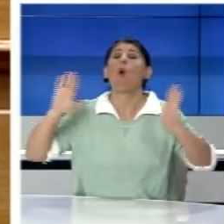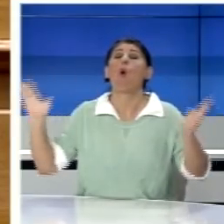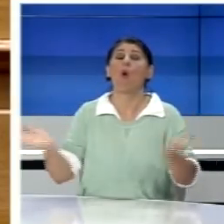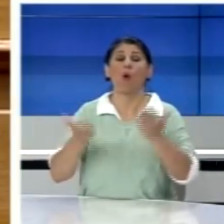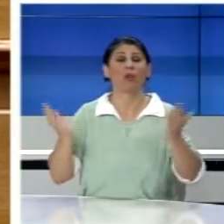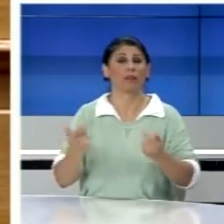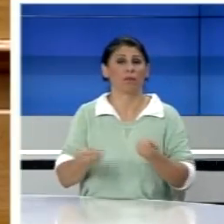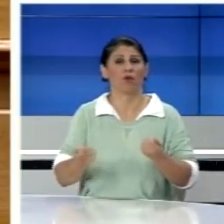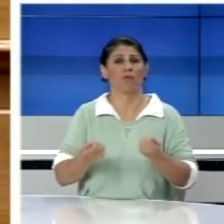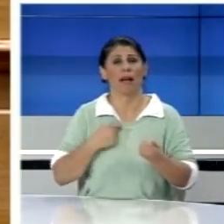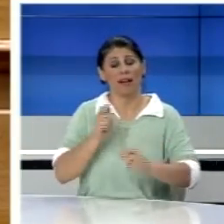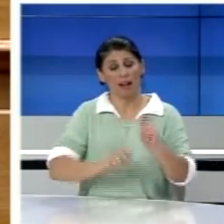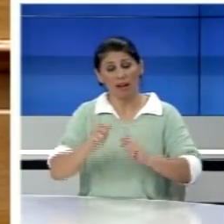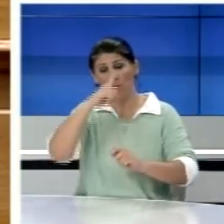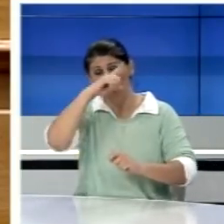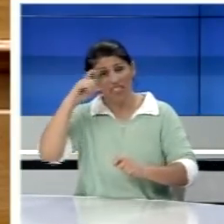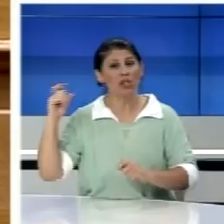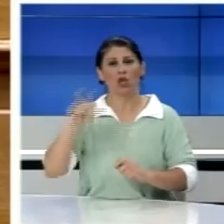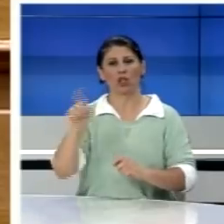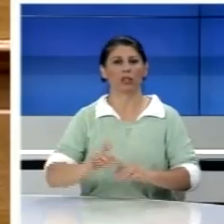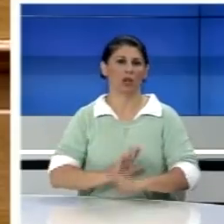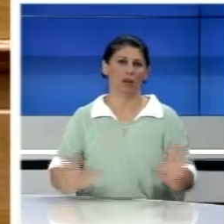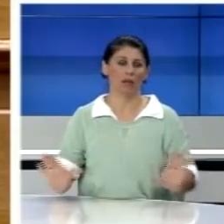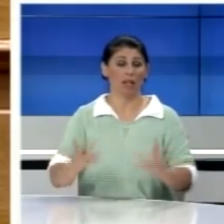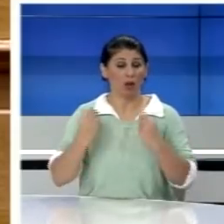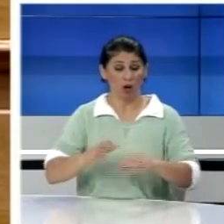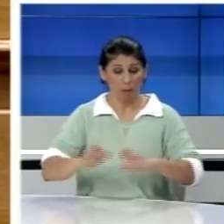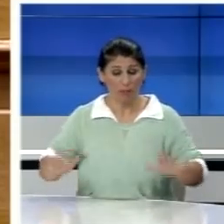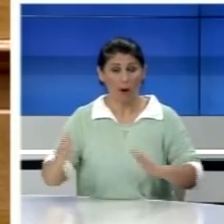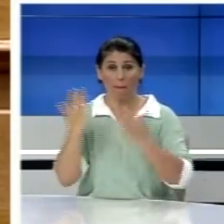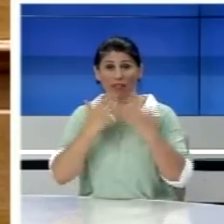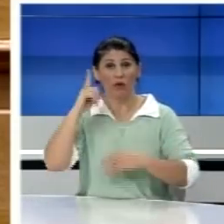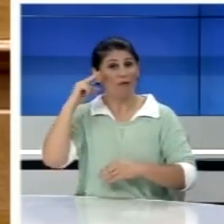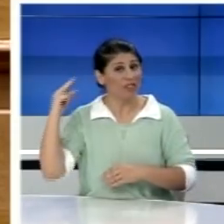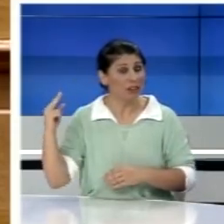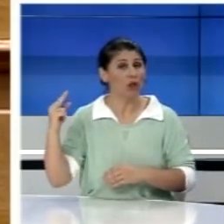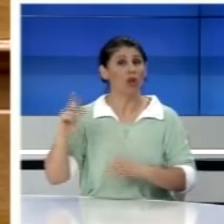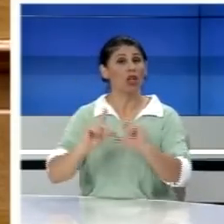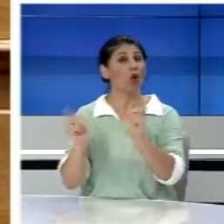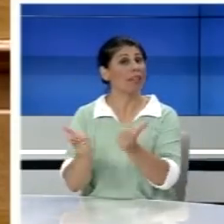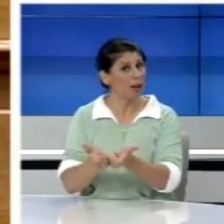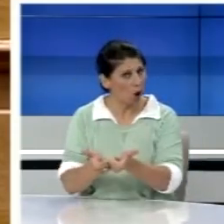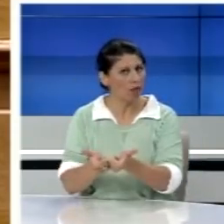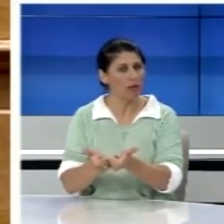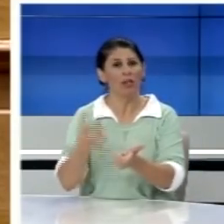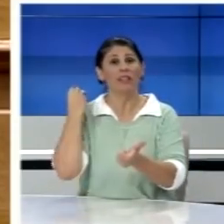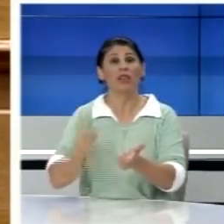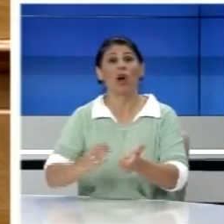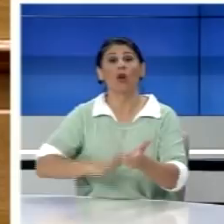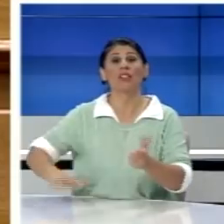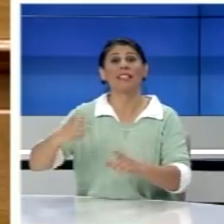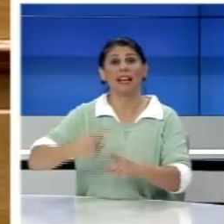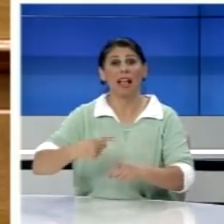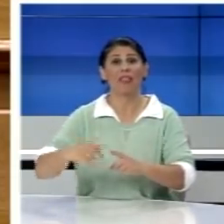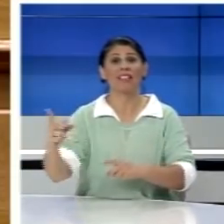σας δυσκολέψουμε. Για το καλό των παιδιών, των μαθητών, των φοιτητών, των οικογενειών τους, για το καλό της